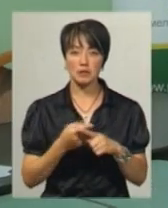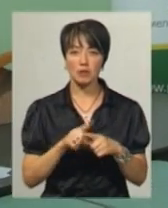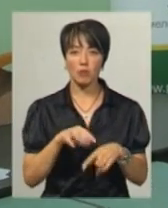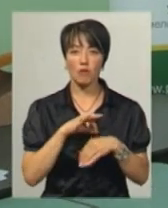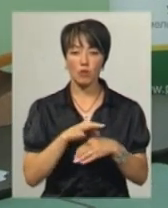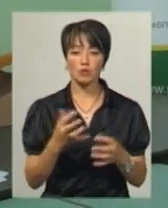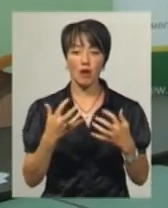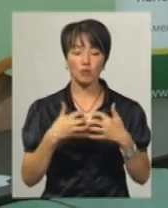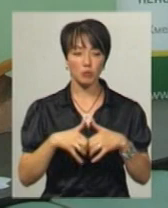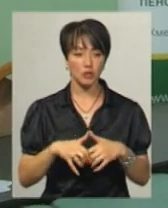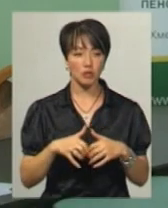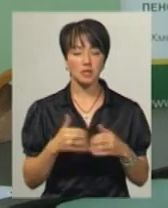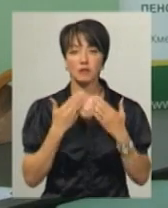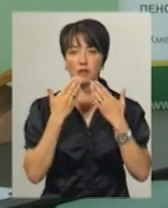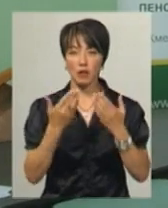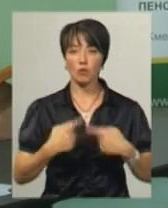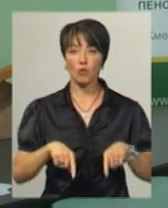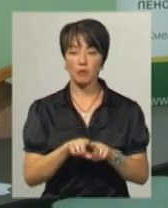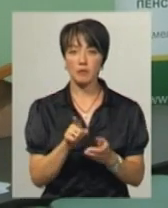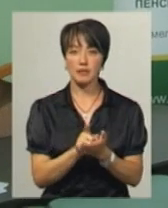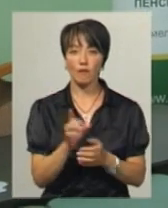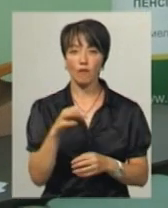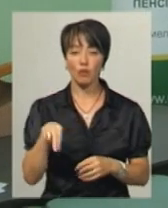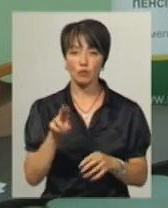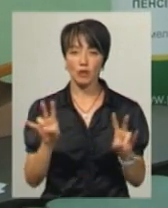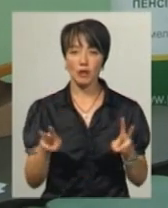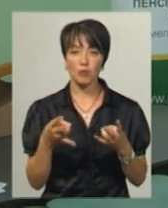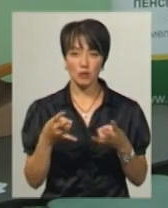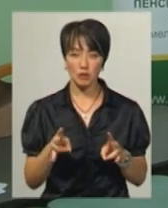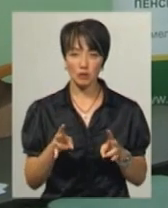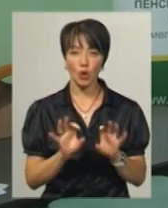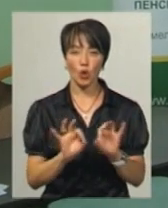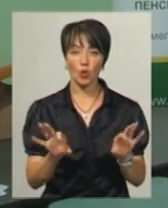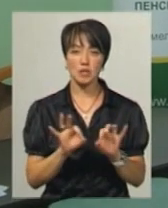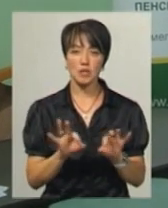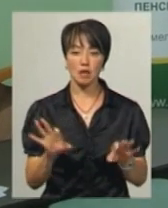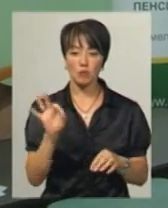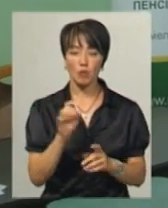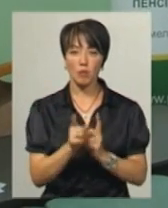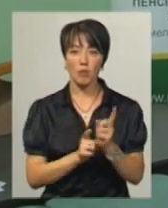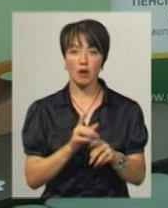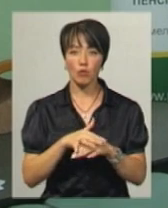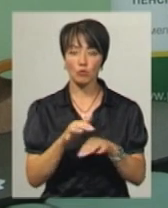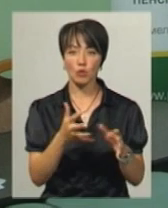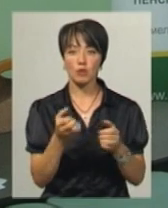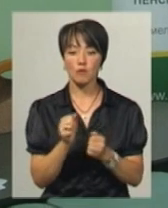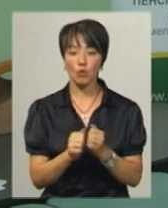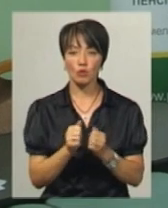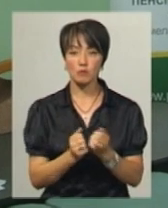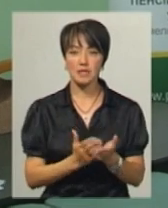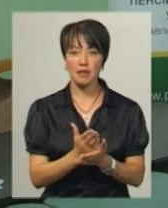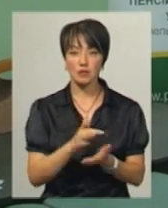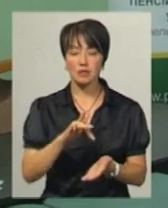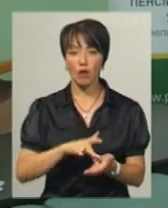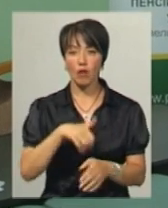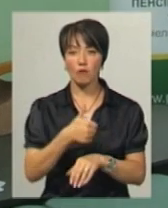проводиться автоматично, звертатися до органів пенсійного фонду не потрібно. Роз'яснення щодо перерахунку можна отримати в кожному сервісному